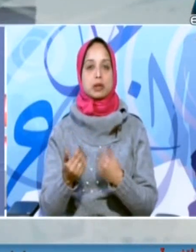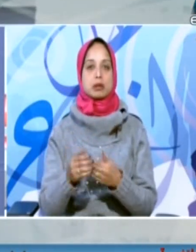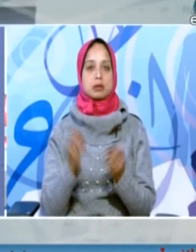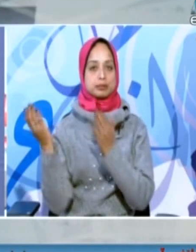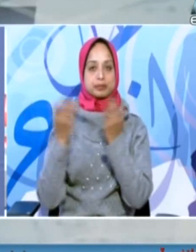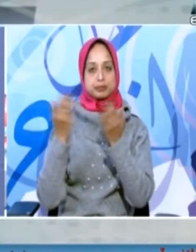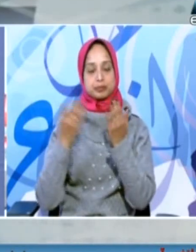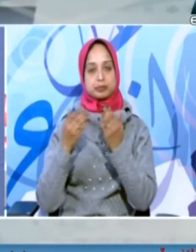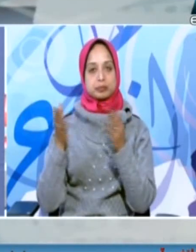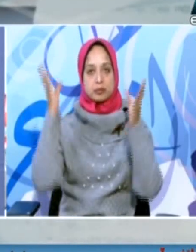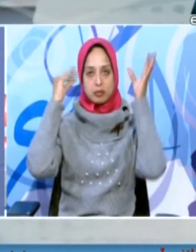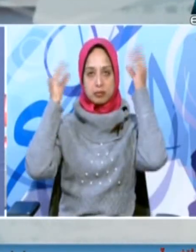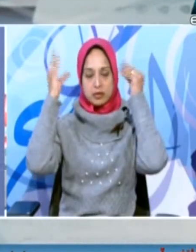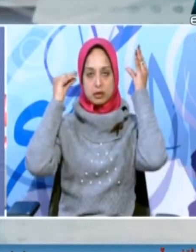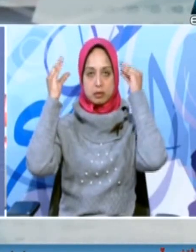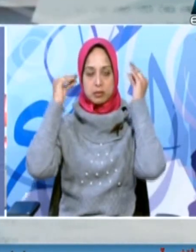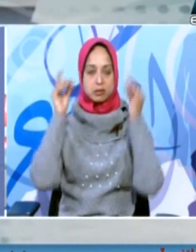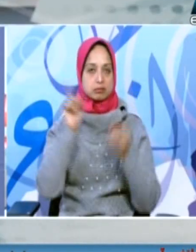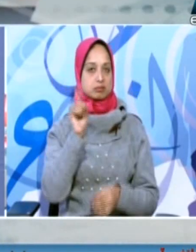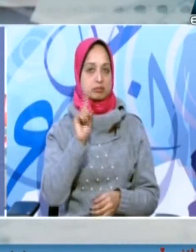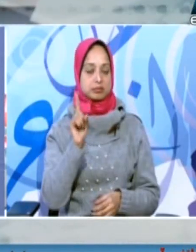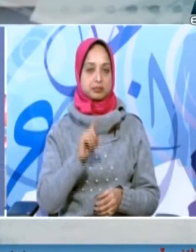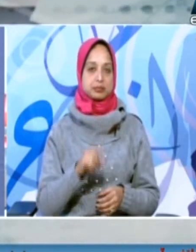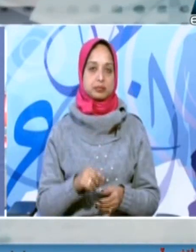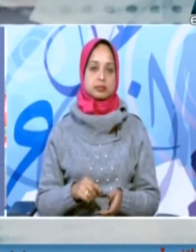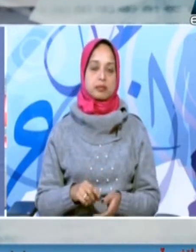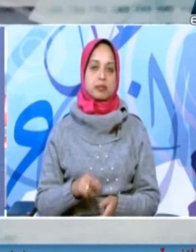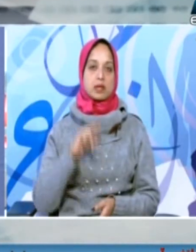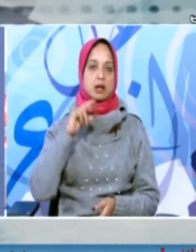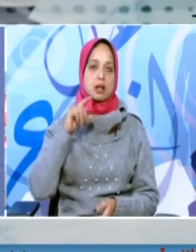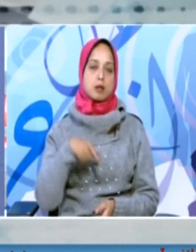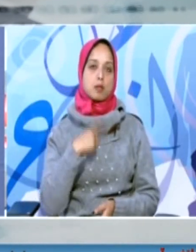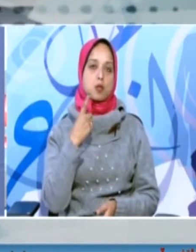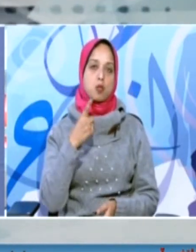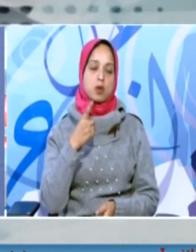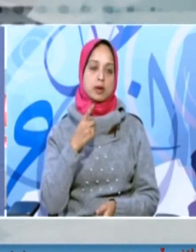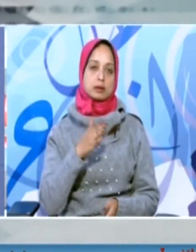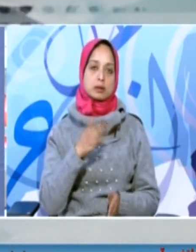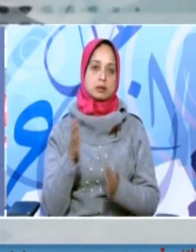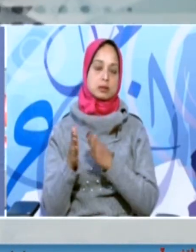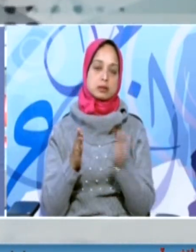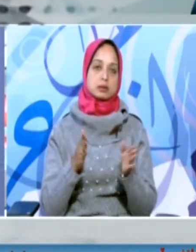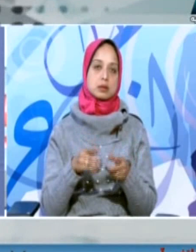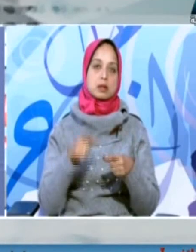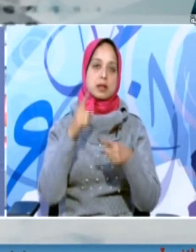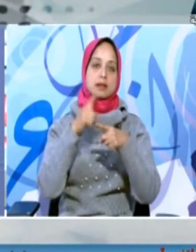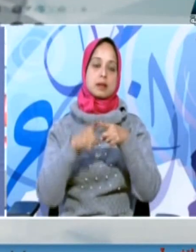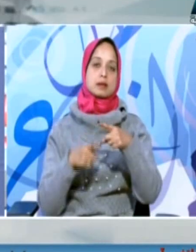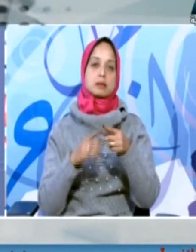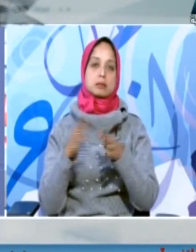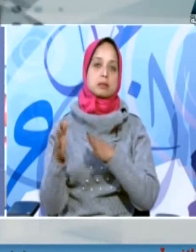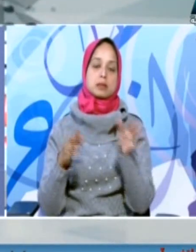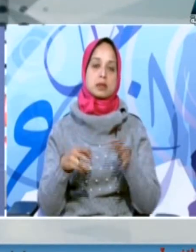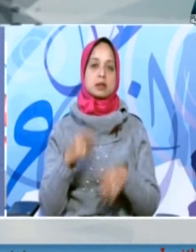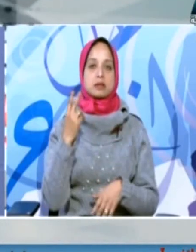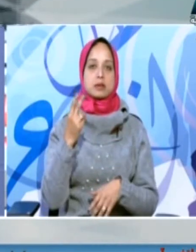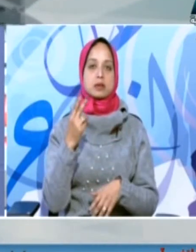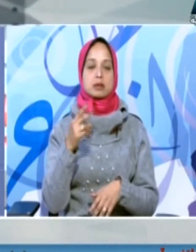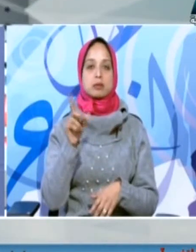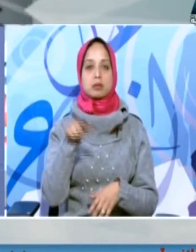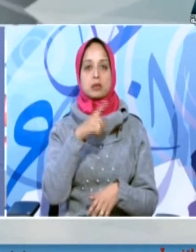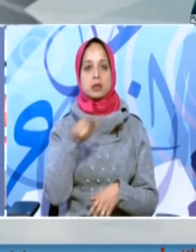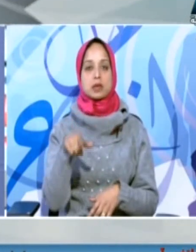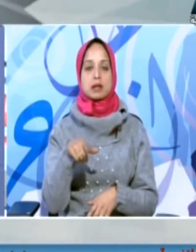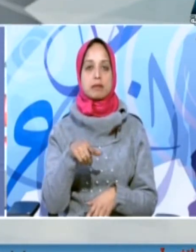هي ممتزجة مع بعضها في انسجام وتديك معنى واحد، لو اتقسمت يا محمود تديك معنيين عكس بعض. انت